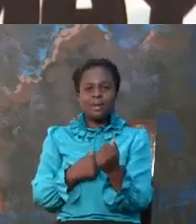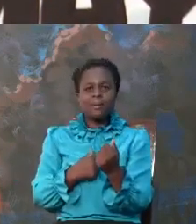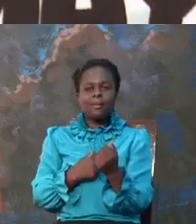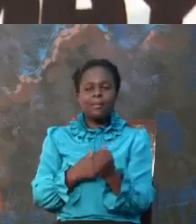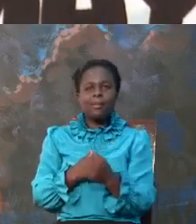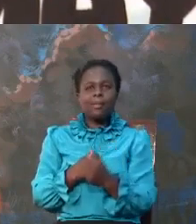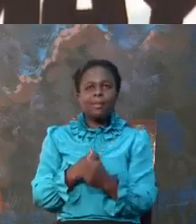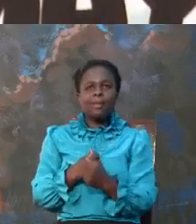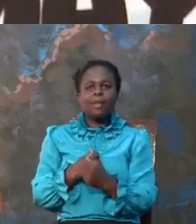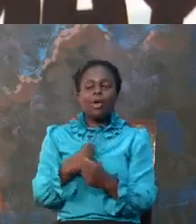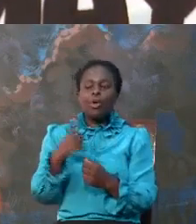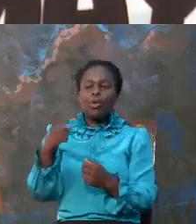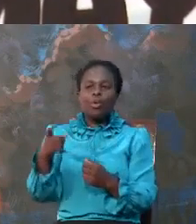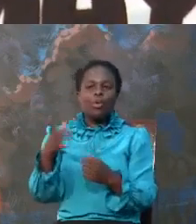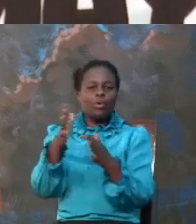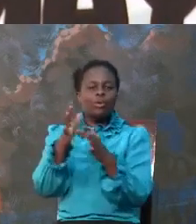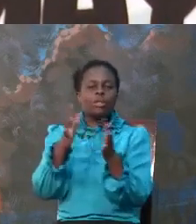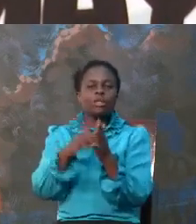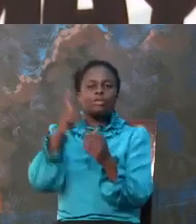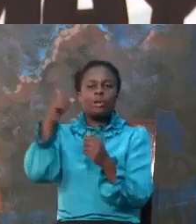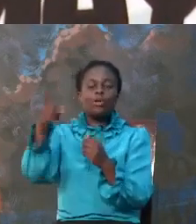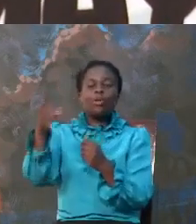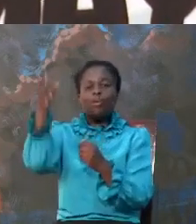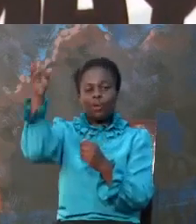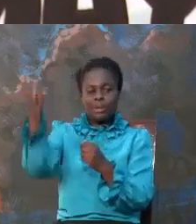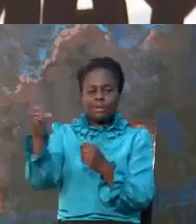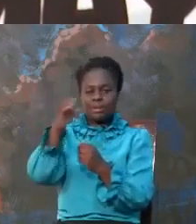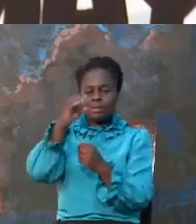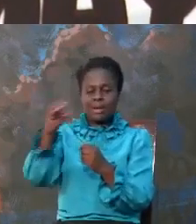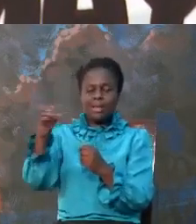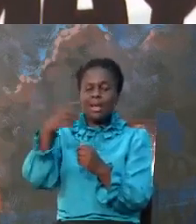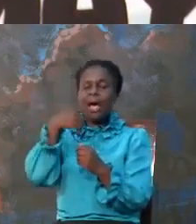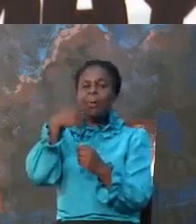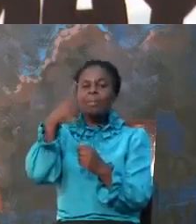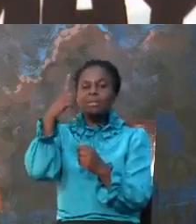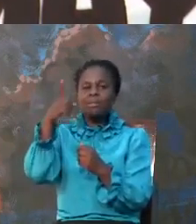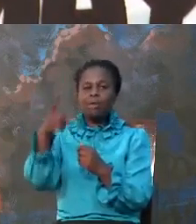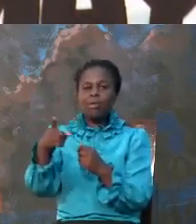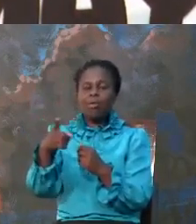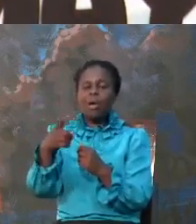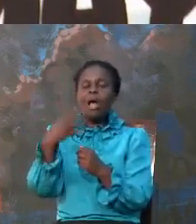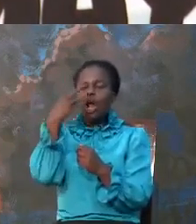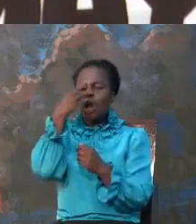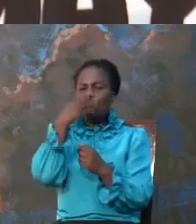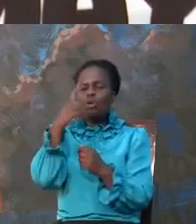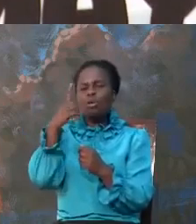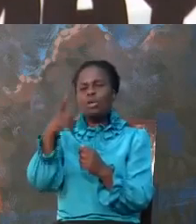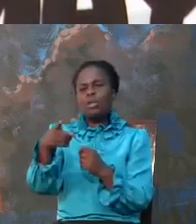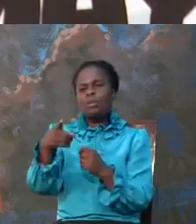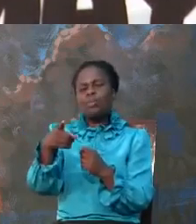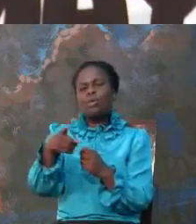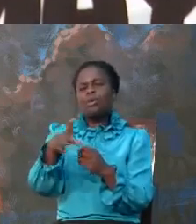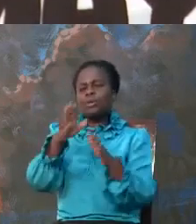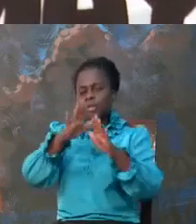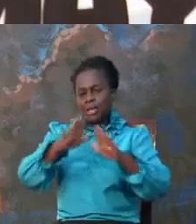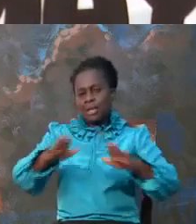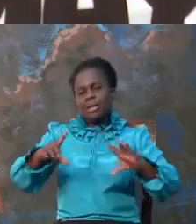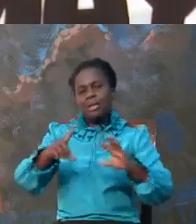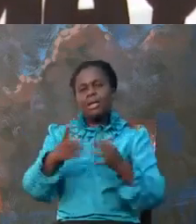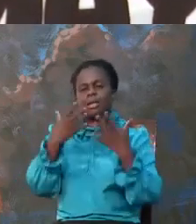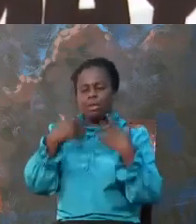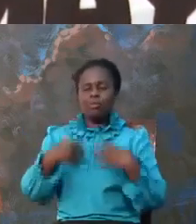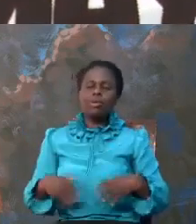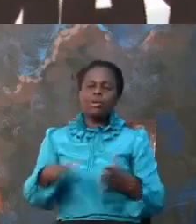hisia. Huyu ni Yesu aliyepo Getsemani. Ndiye aliyesema ya kwamba roho hii radhi, lakini mwili ni dhaifu.